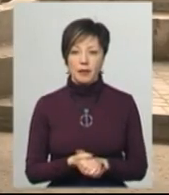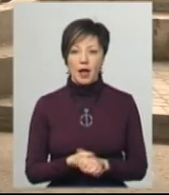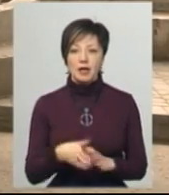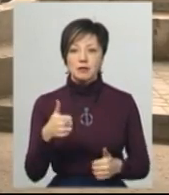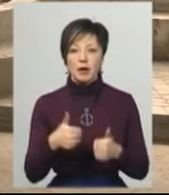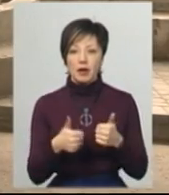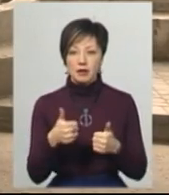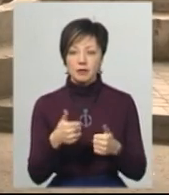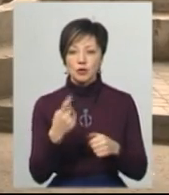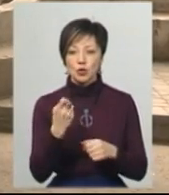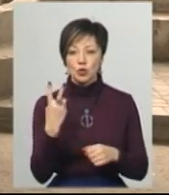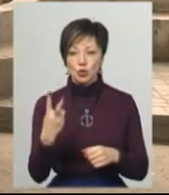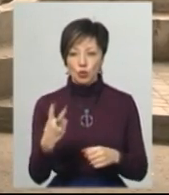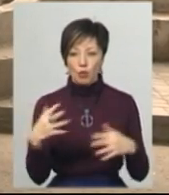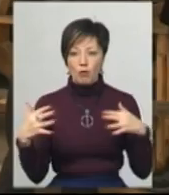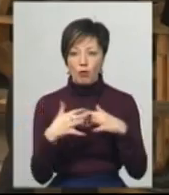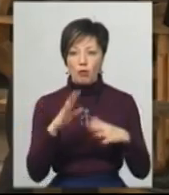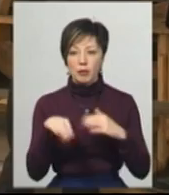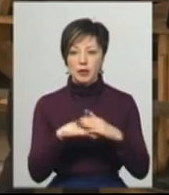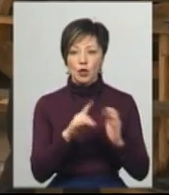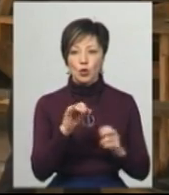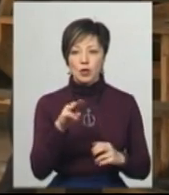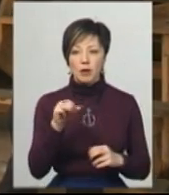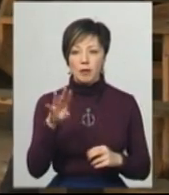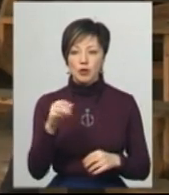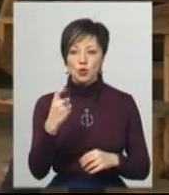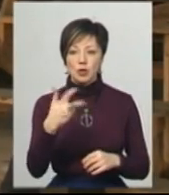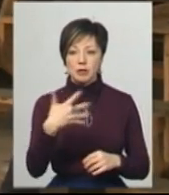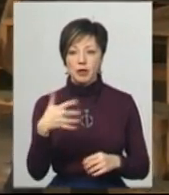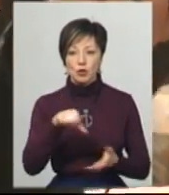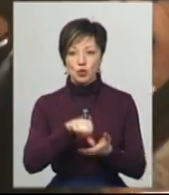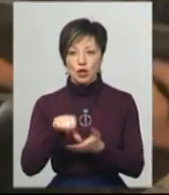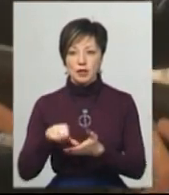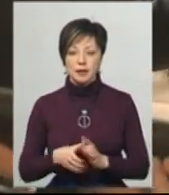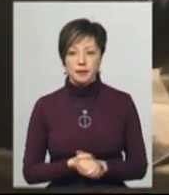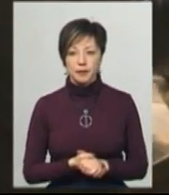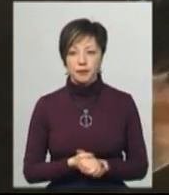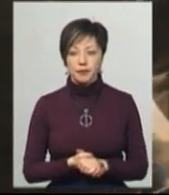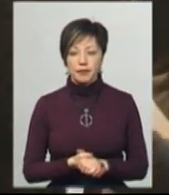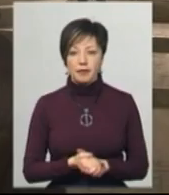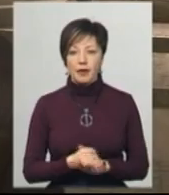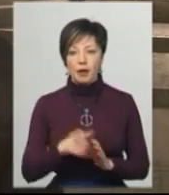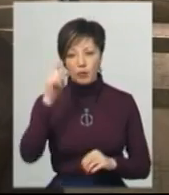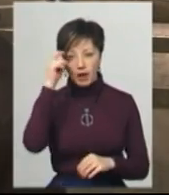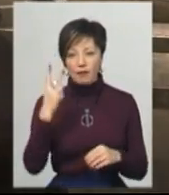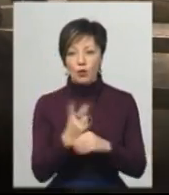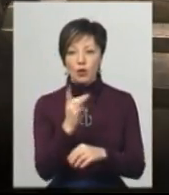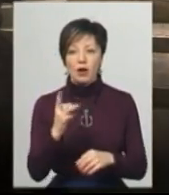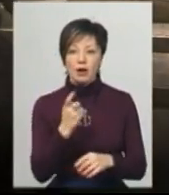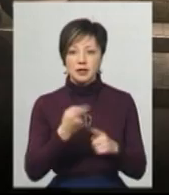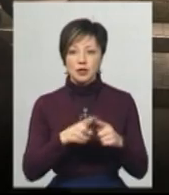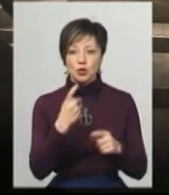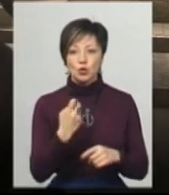квест-змагання, присвячені 102-й річниці бою під Крутами, взяв участь 135 учасників. Олександр Біляєв подібного дійства бере участь вдруге.